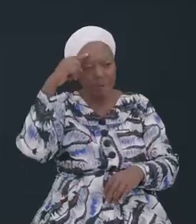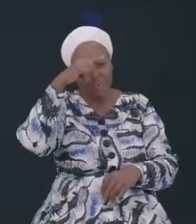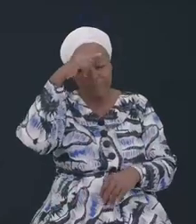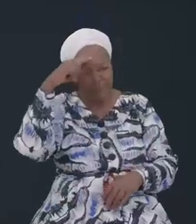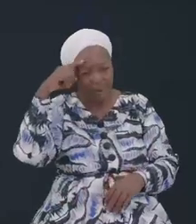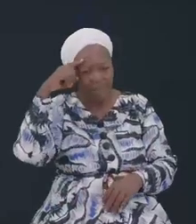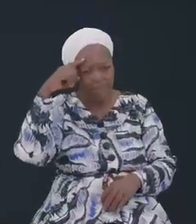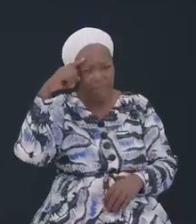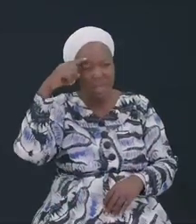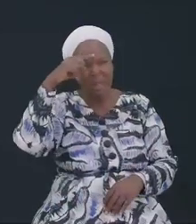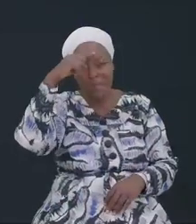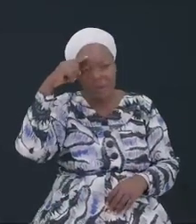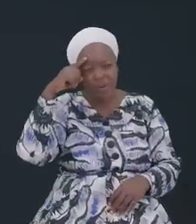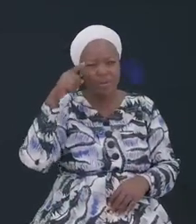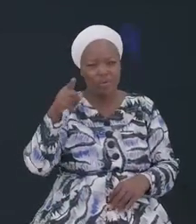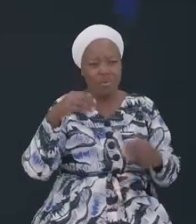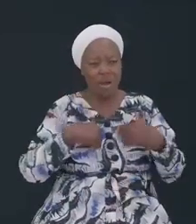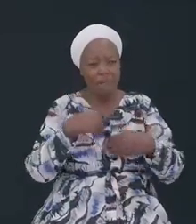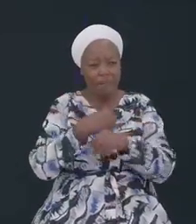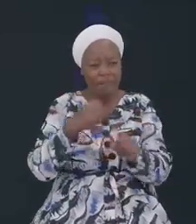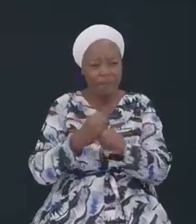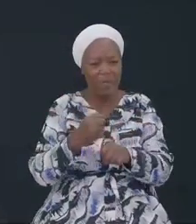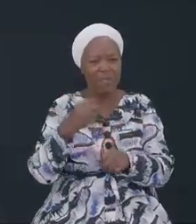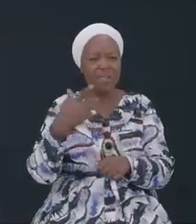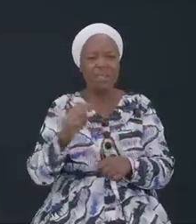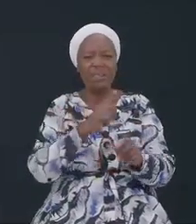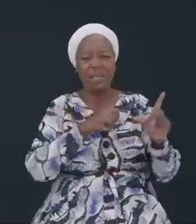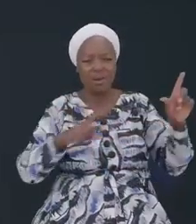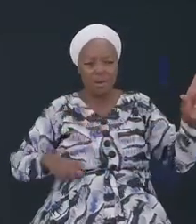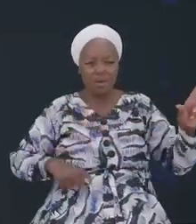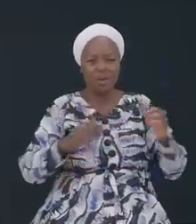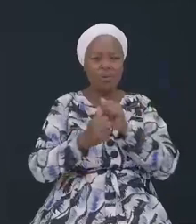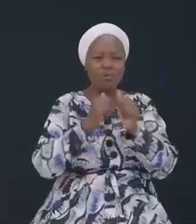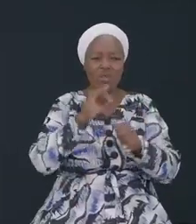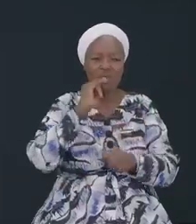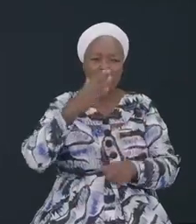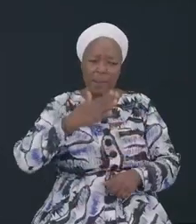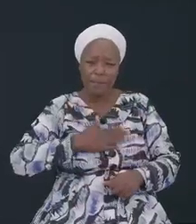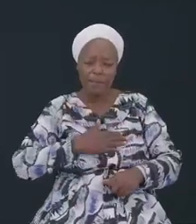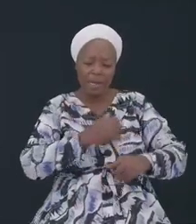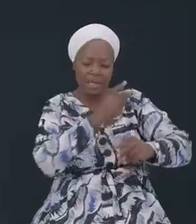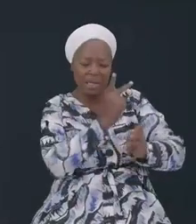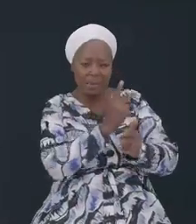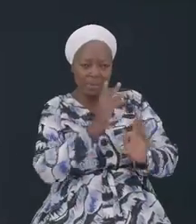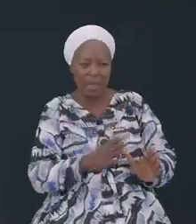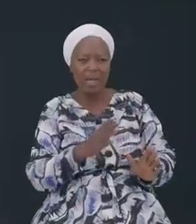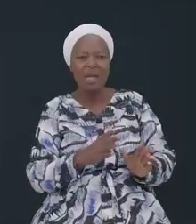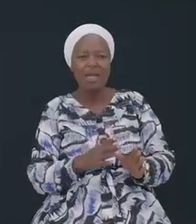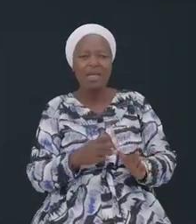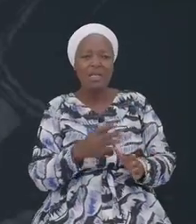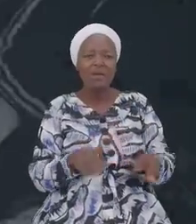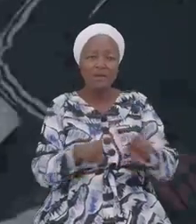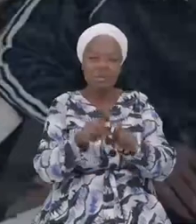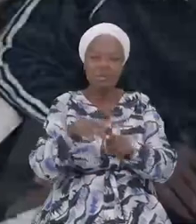car tu es mon refuge, ô Éternel, tu fais du Très-Haut